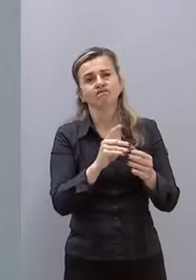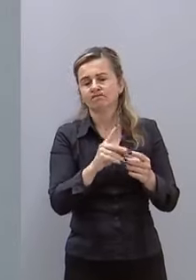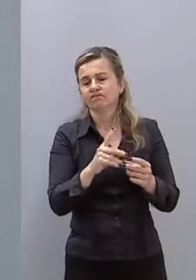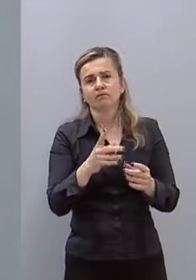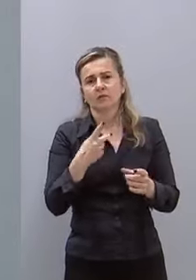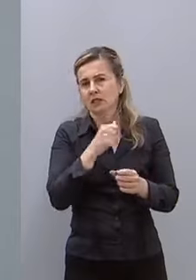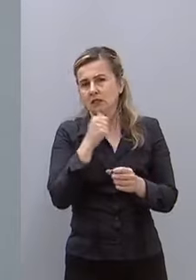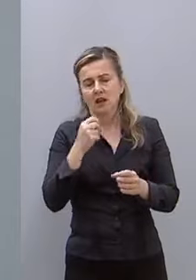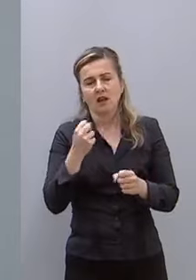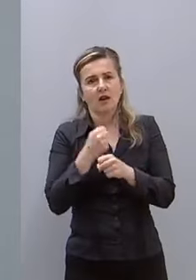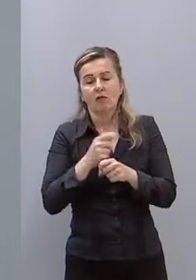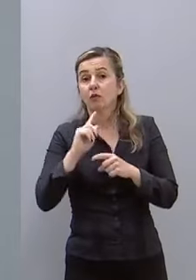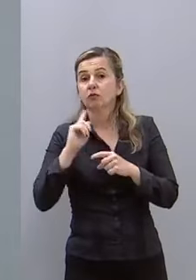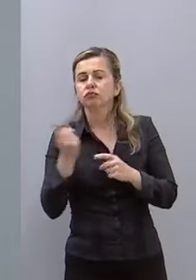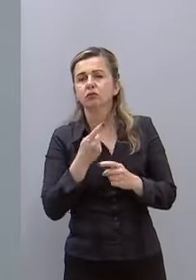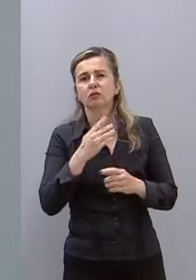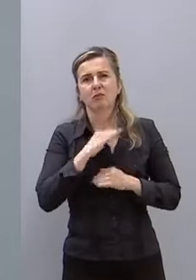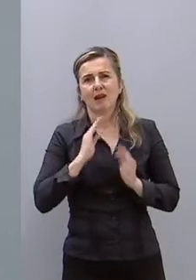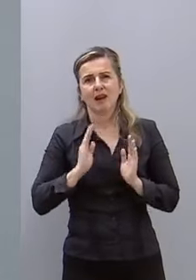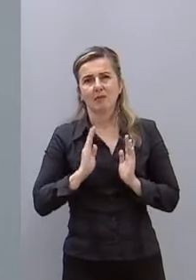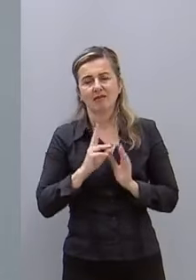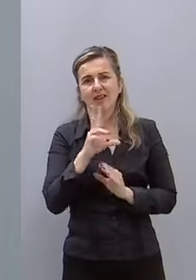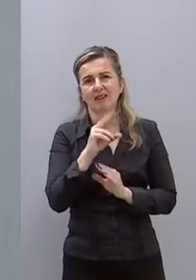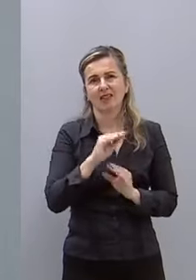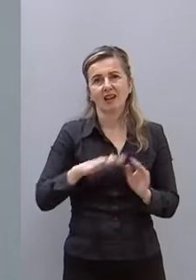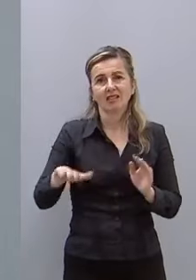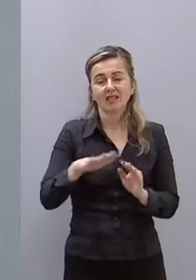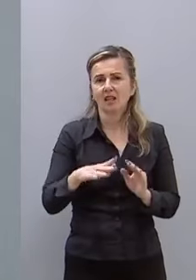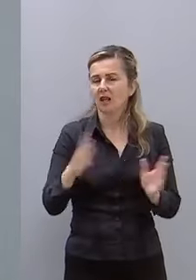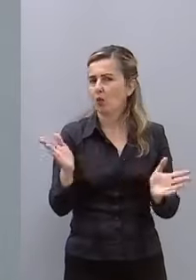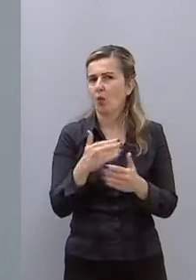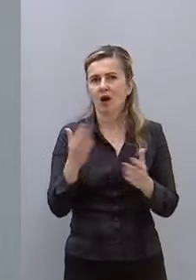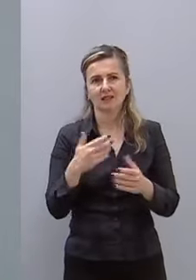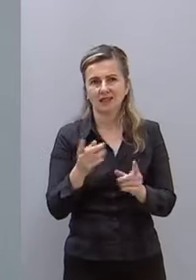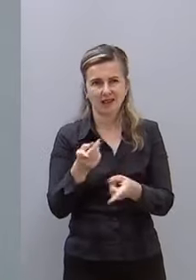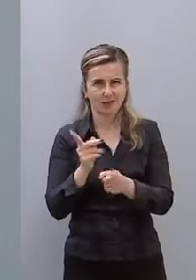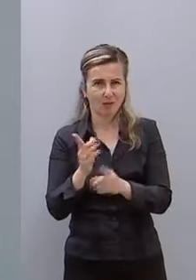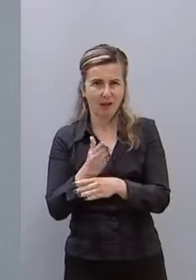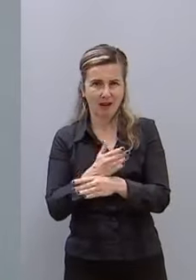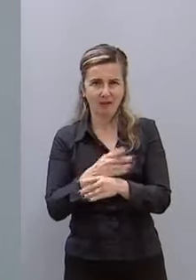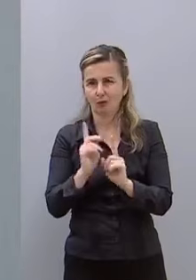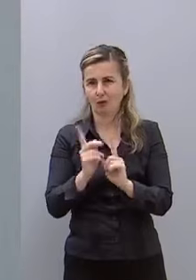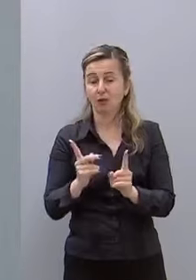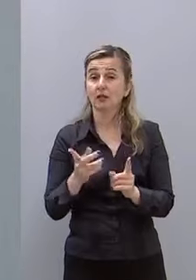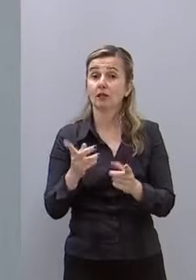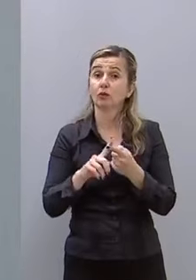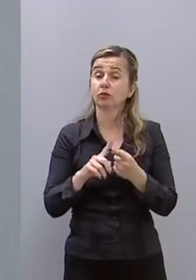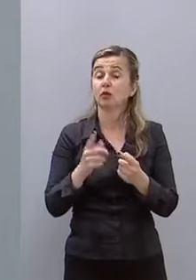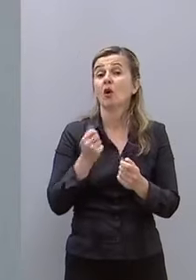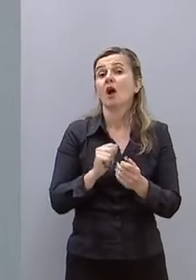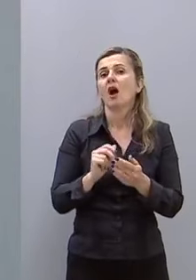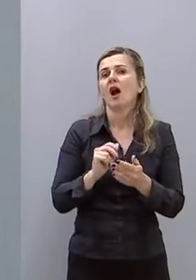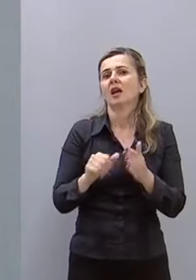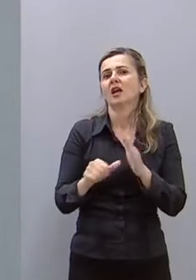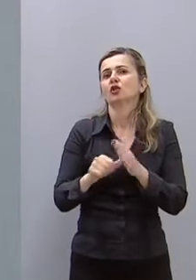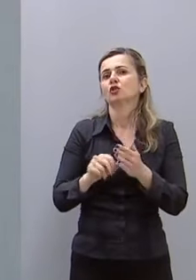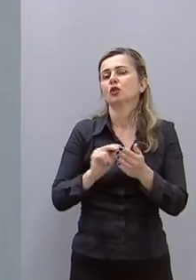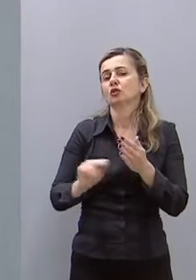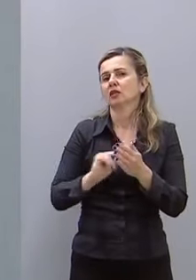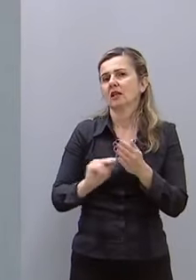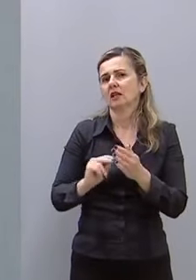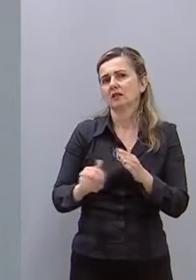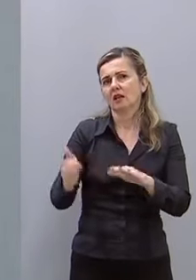parlamentari trentini di qualsiasi schieramento politico e anche del sottosegretario alla presidenza del consiglio dei ministri